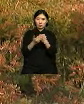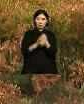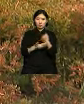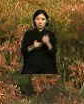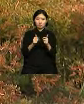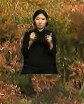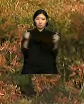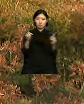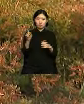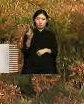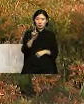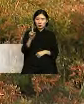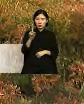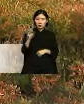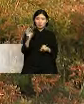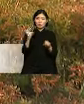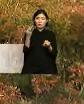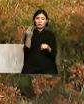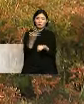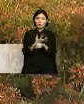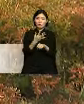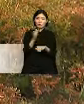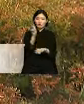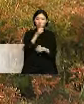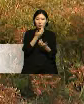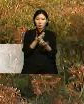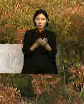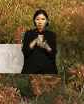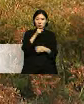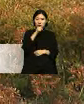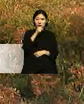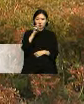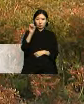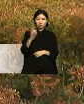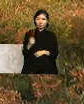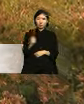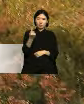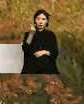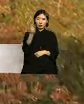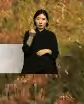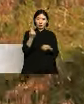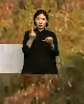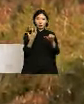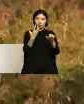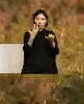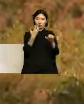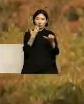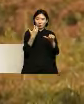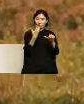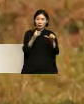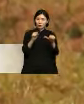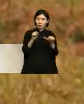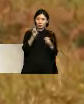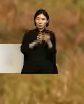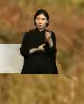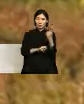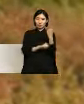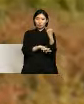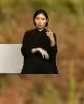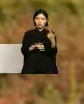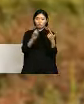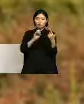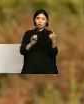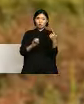어느 정도인지 간단히 소개해 주실까요? 인센티브 상향 후 20일간 약 5억 2천만 원이 발행되었는데요. 네. 이는 기존 6%일